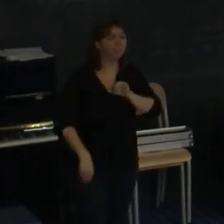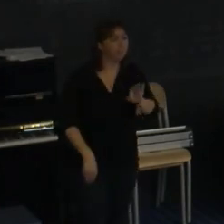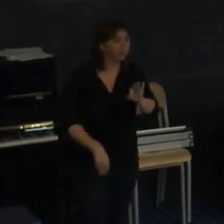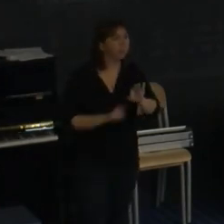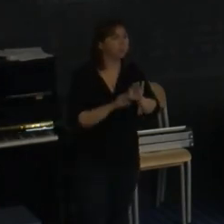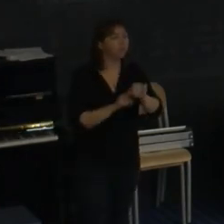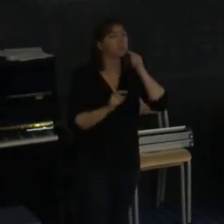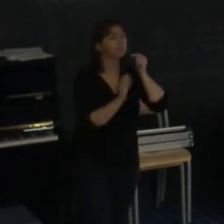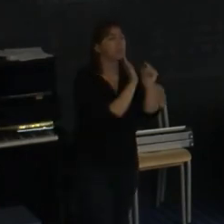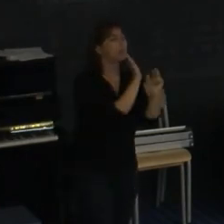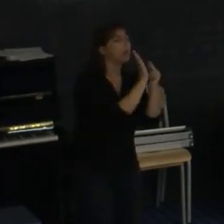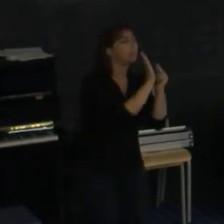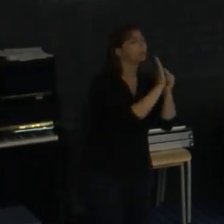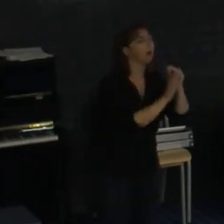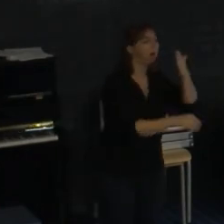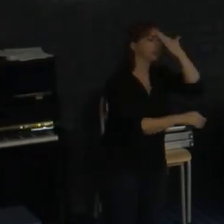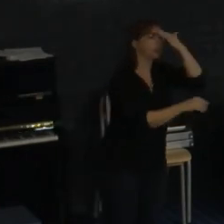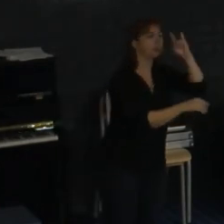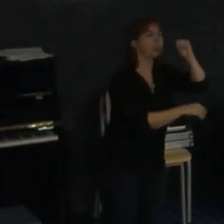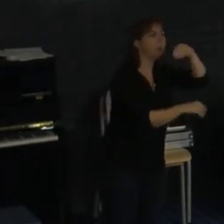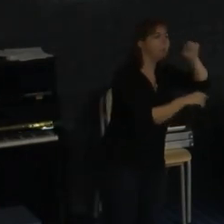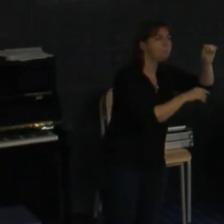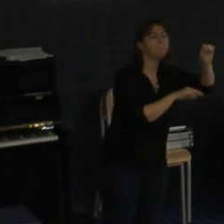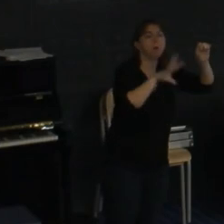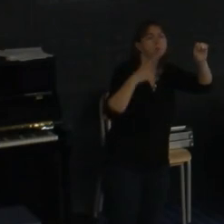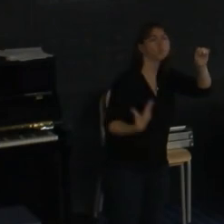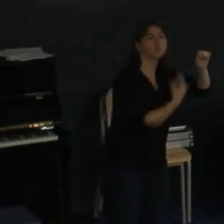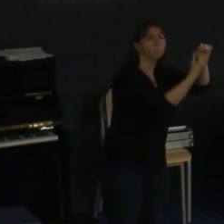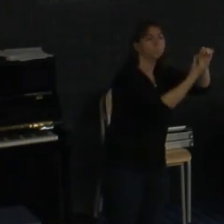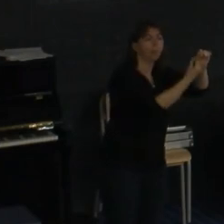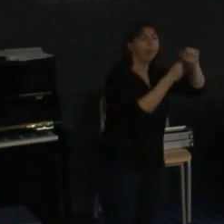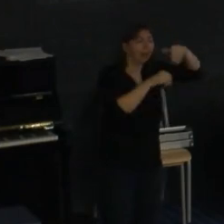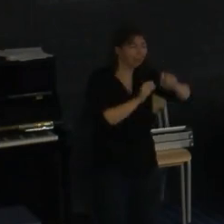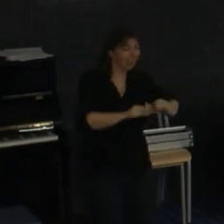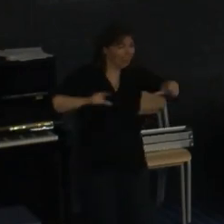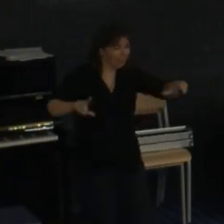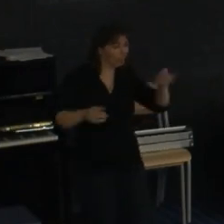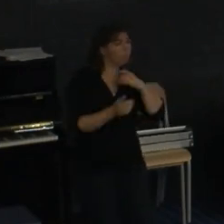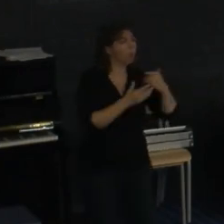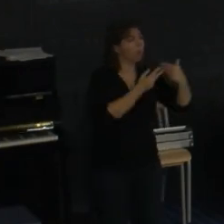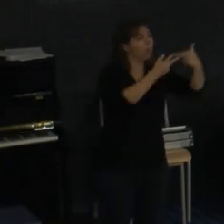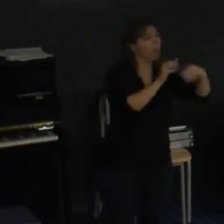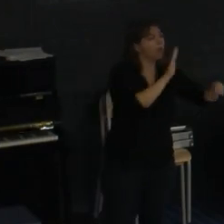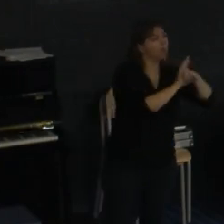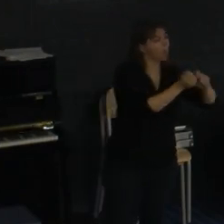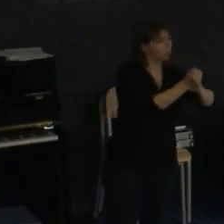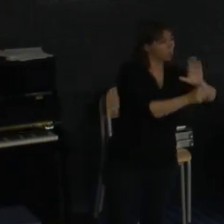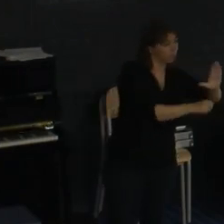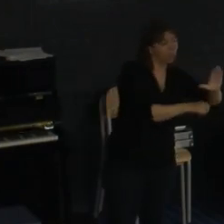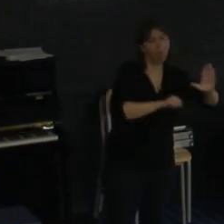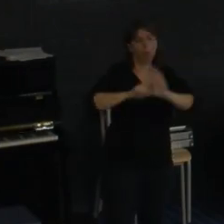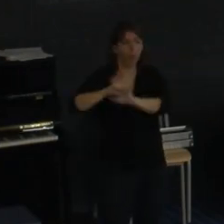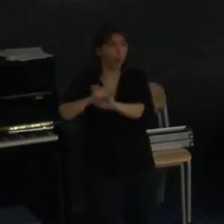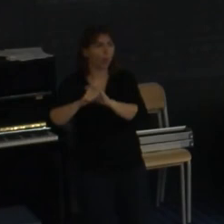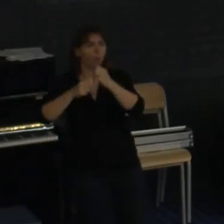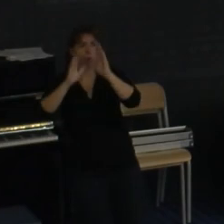dans votre répertoire Home, et à partir de là, vous pouvez avoir le code source d'un côté, les registres ici à droite, l'assembleur d'un autre